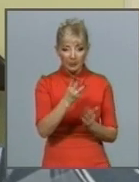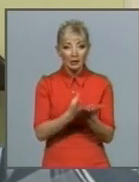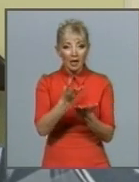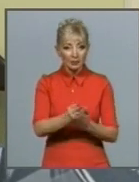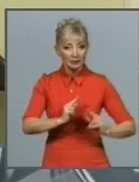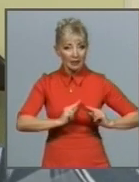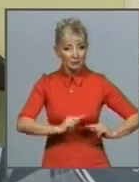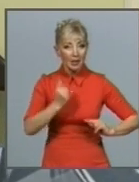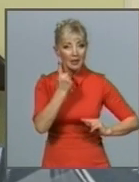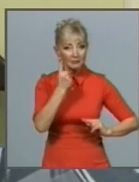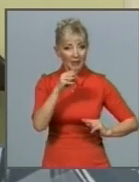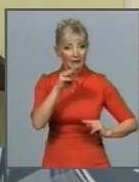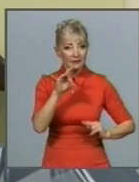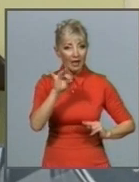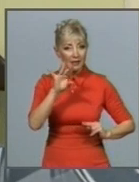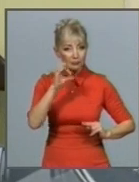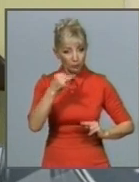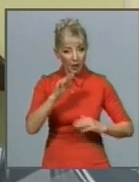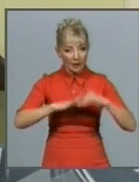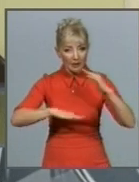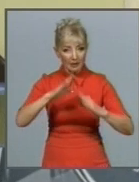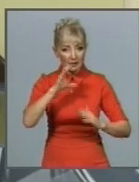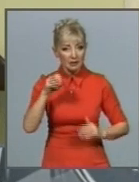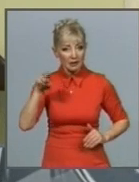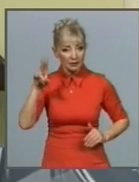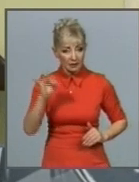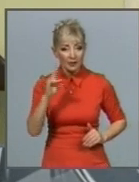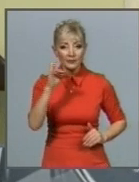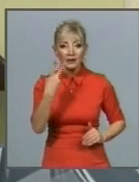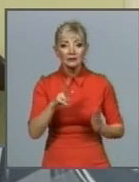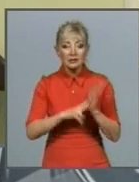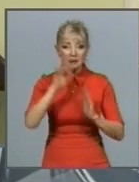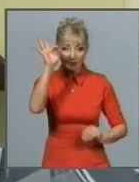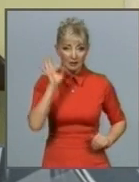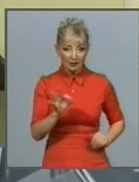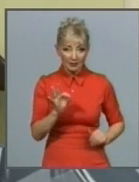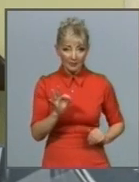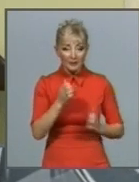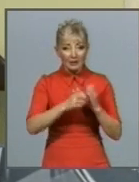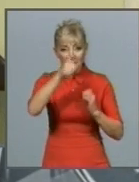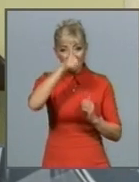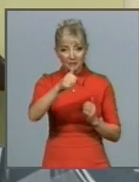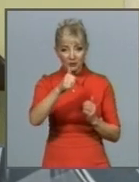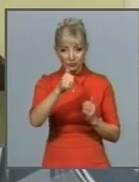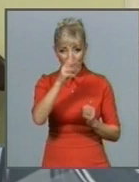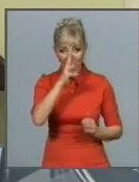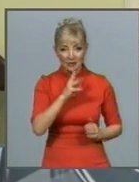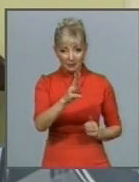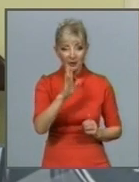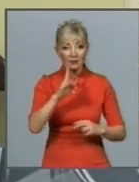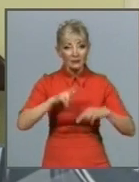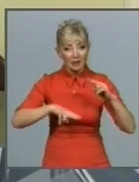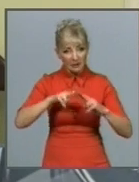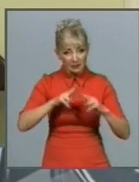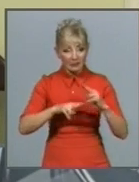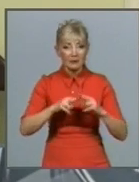работника первой тарифной разрядной сетки на 27%. Среднемесячная заработная плата в строительстве,